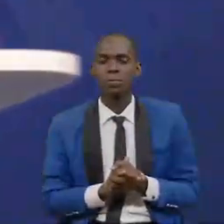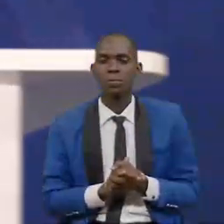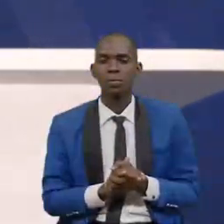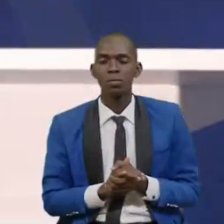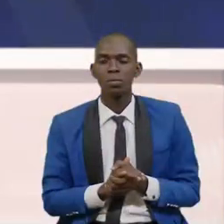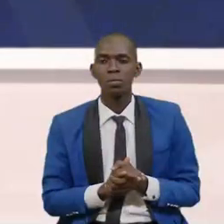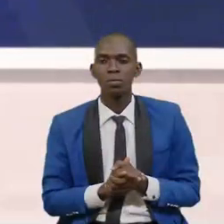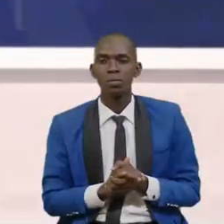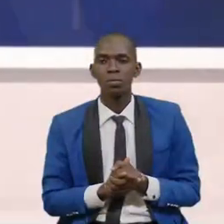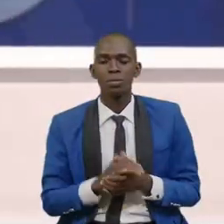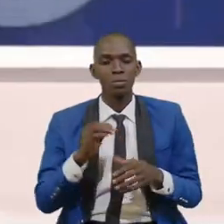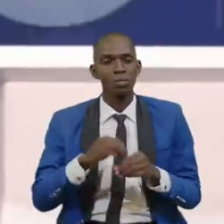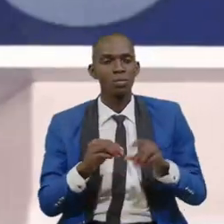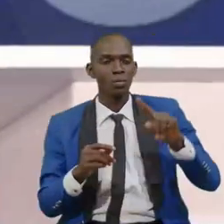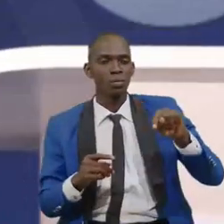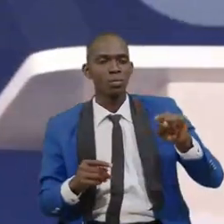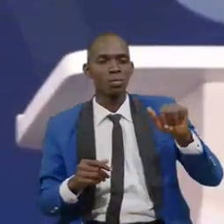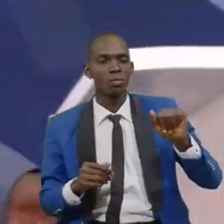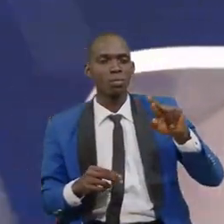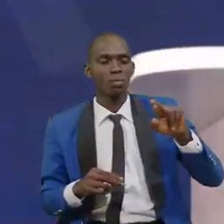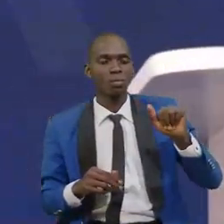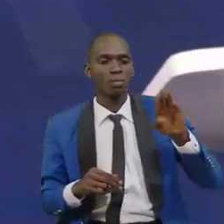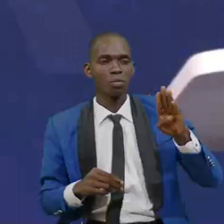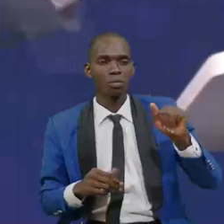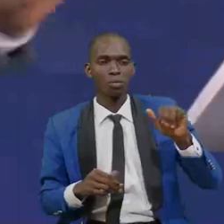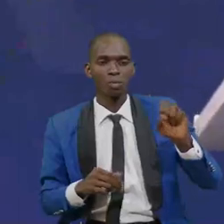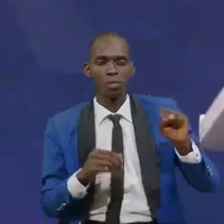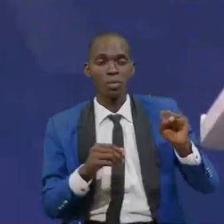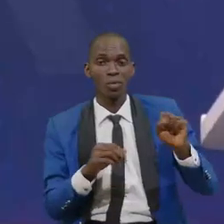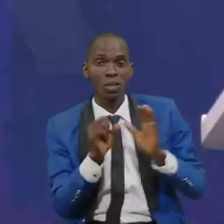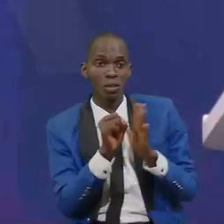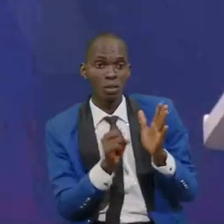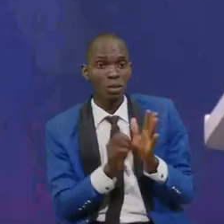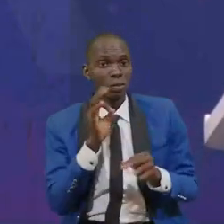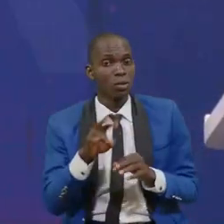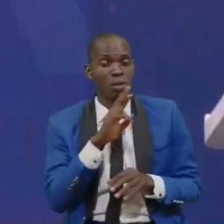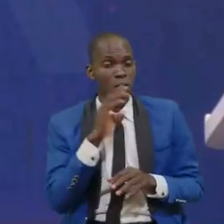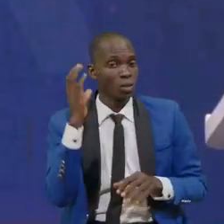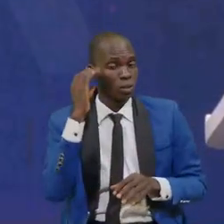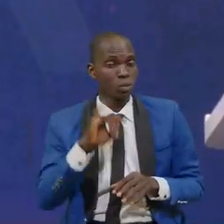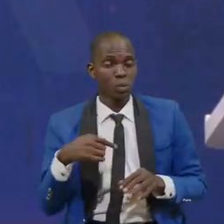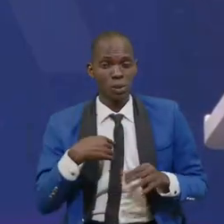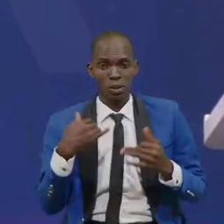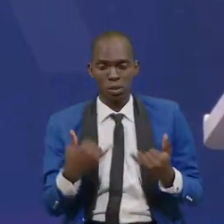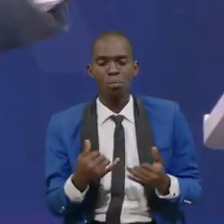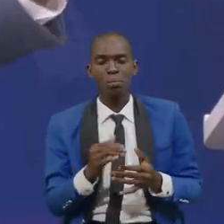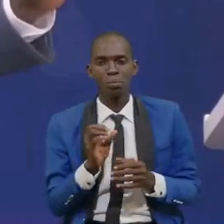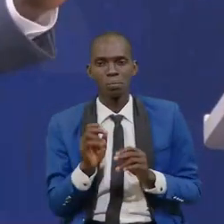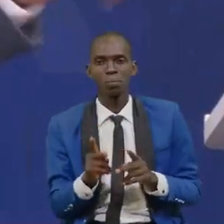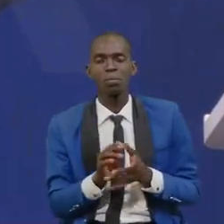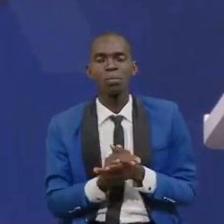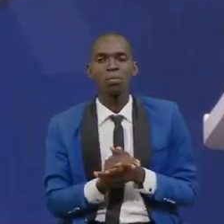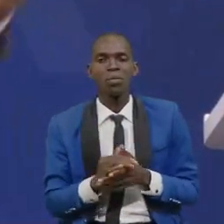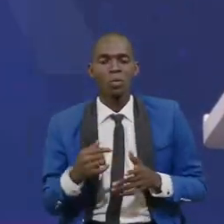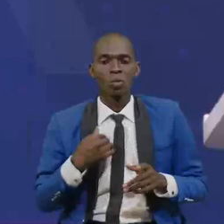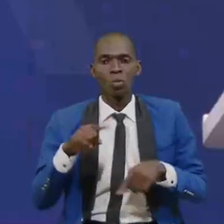Dans l'état de Taraba, il y a des gens de Taraba qui m'écoutent maintenant parce que c'est mondial. Nous étions allés à